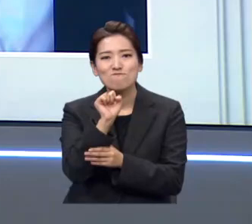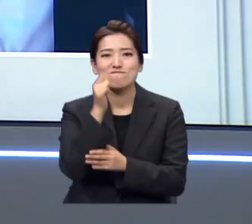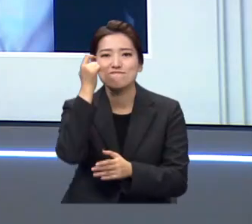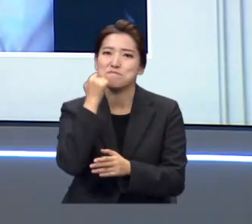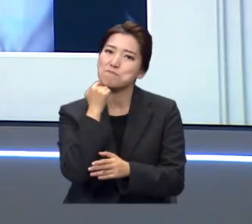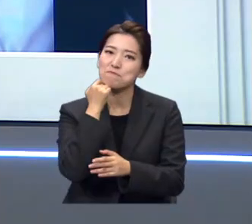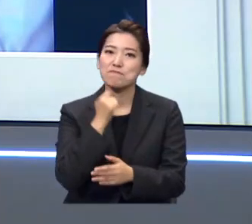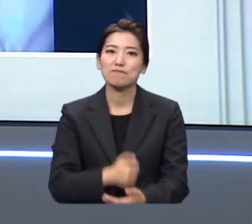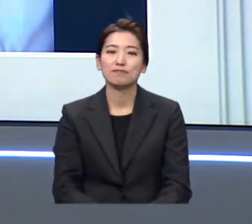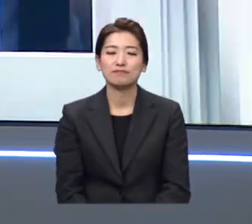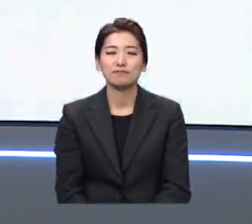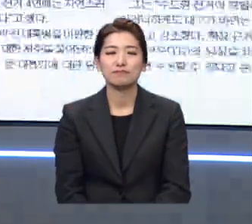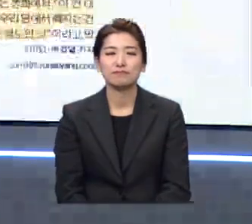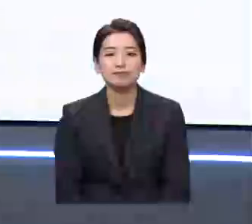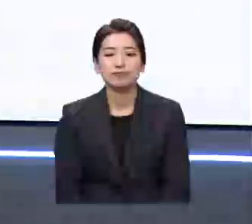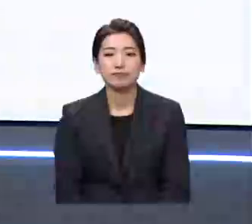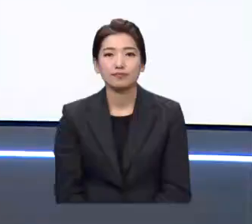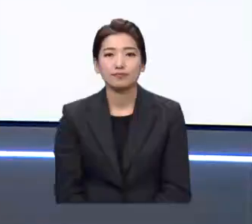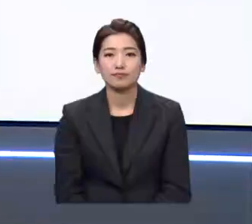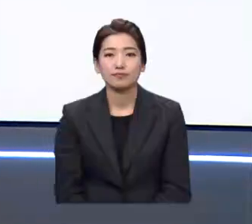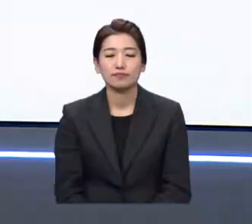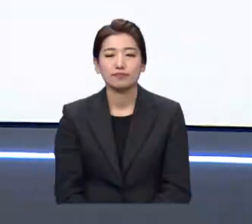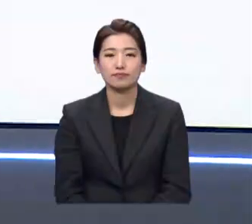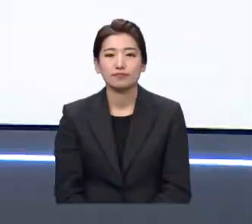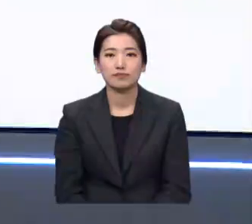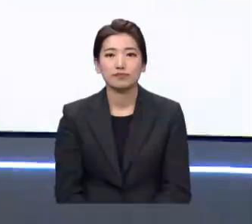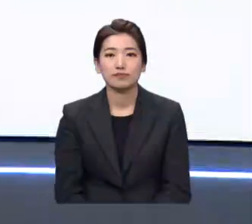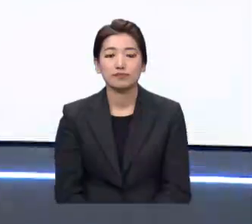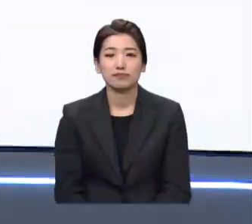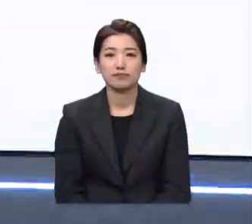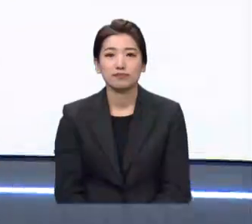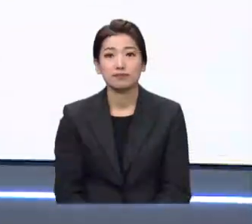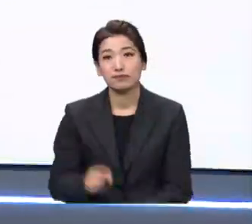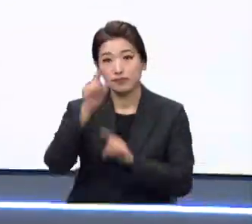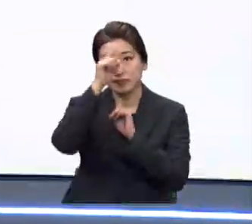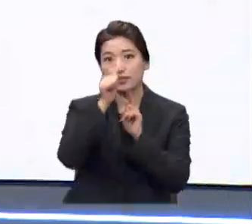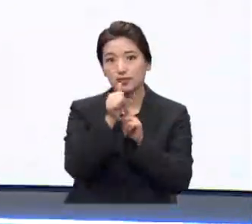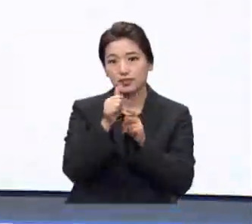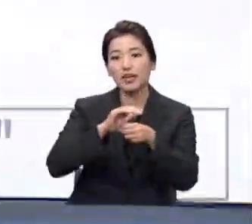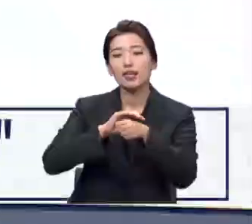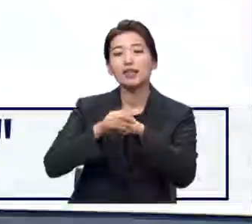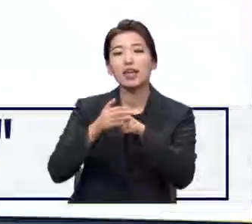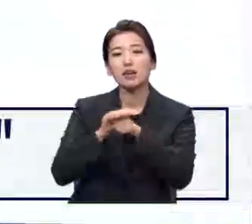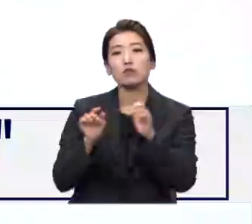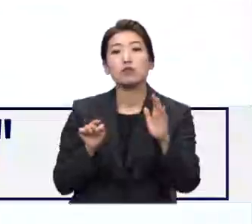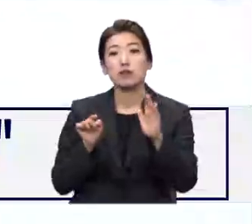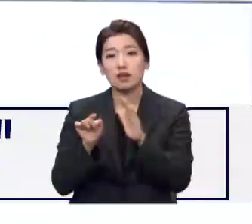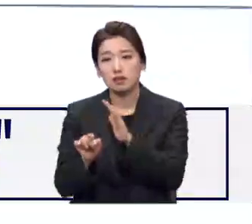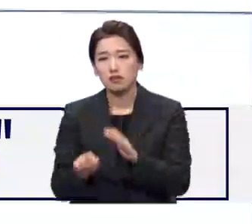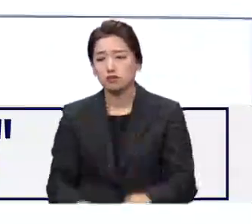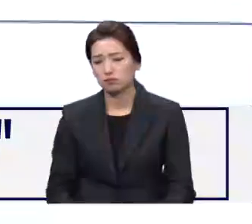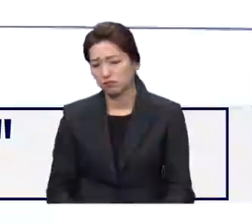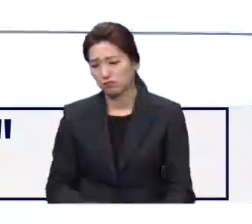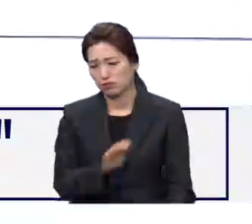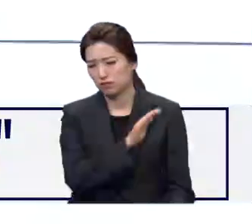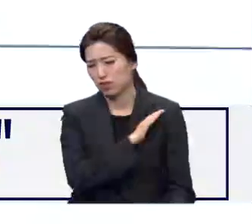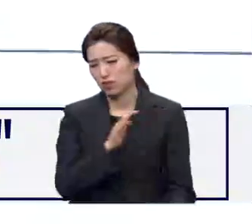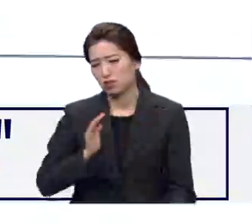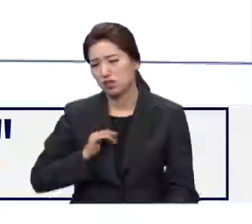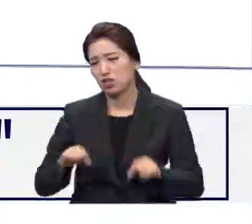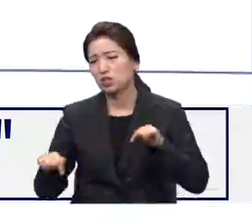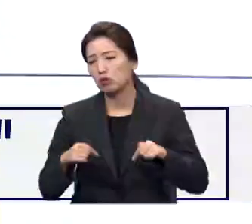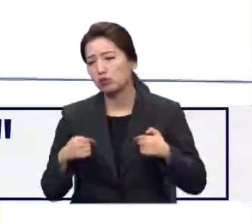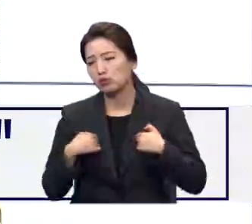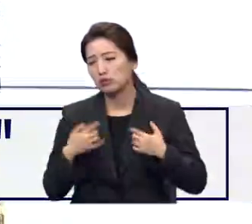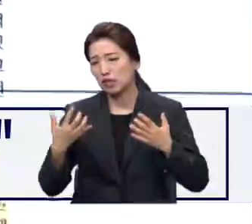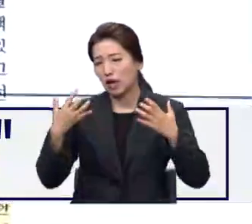기사 같이 보시죠 대구간 이준석 배신의 정치 저주를 풀어